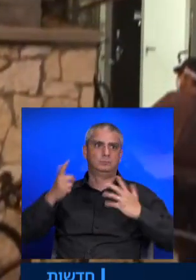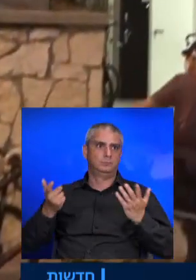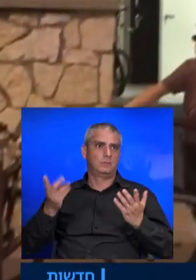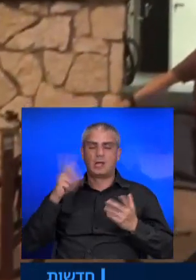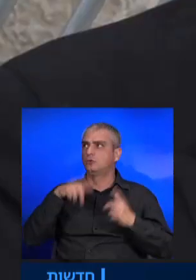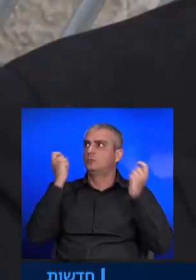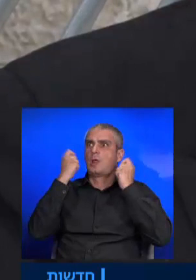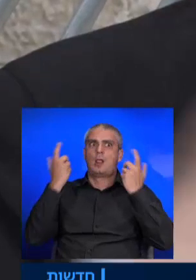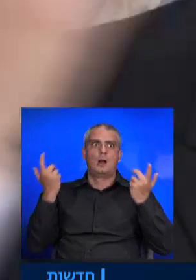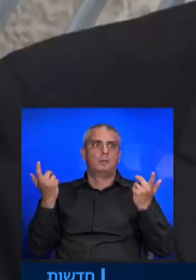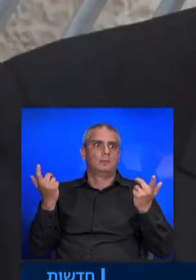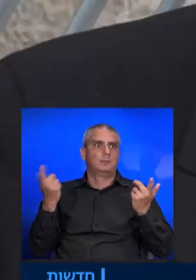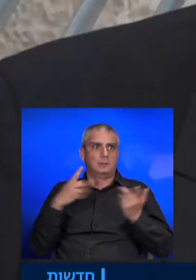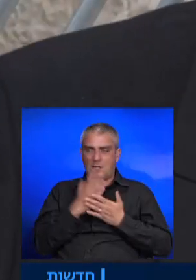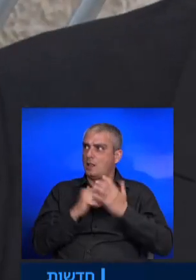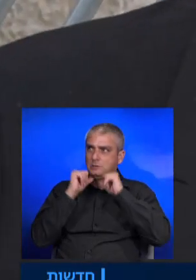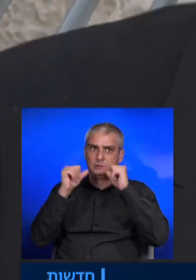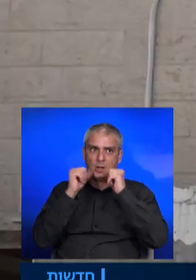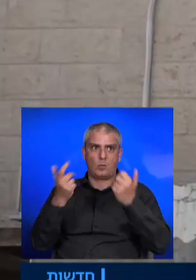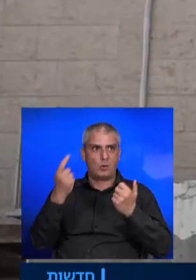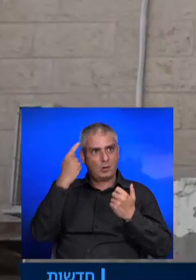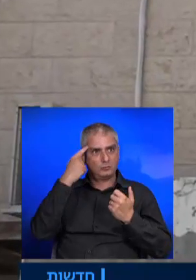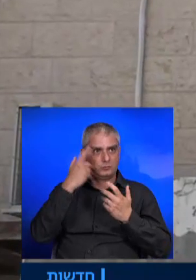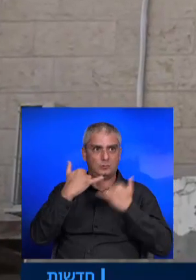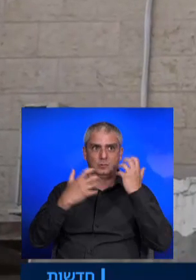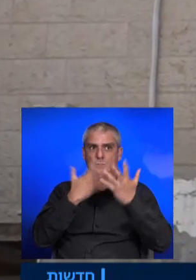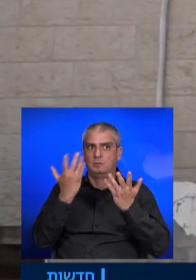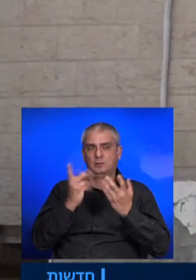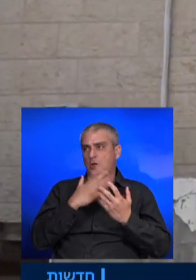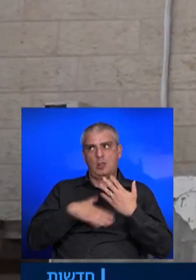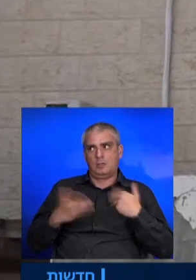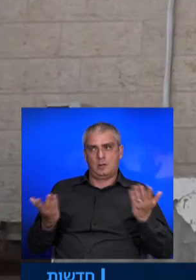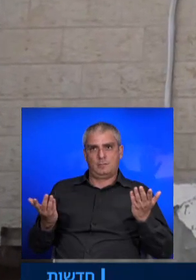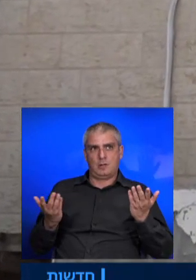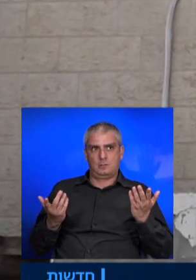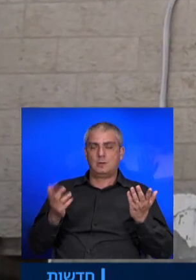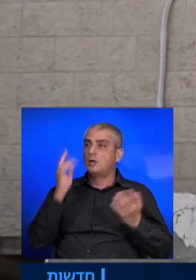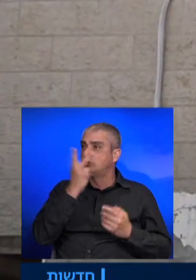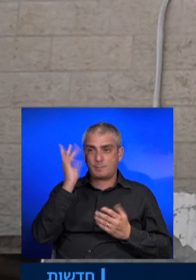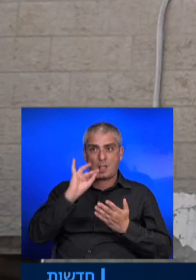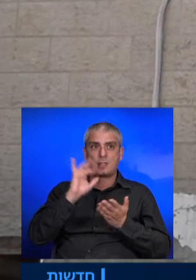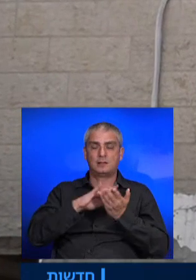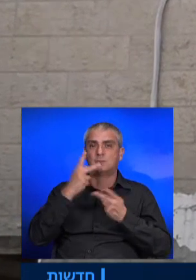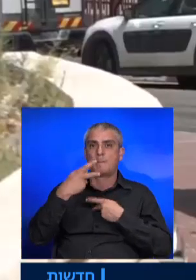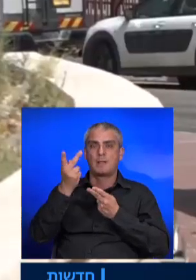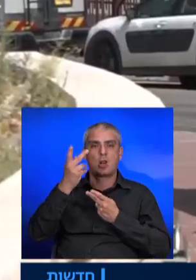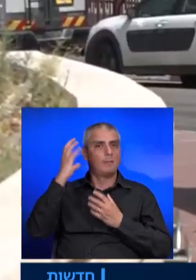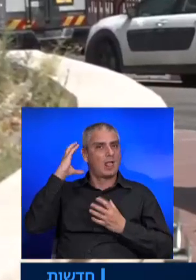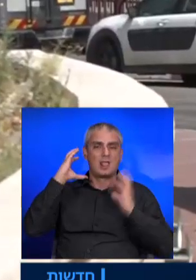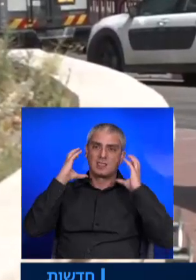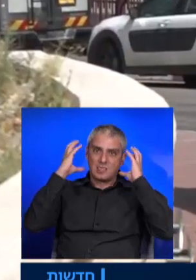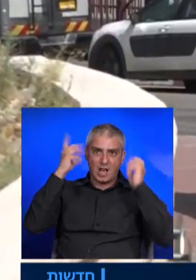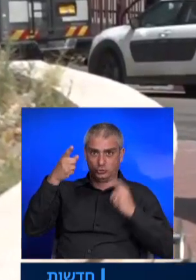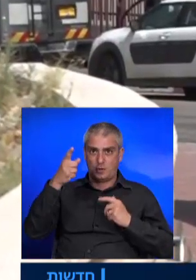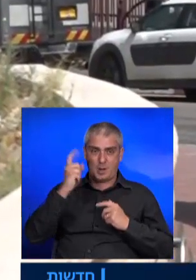וכן, היה חלק שהתחילו לצוק. תחשבו שזה מתפתח לאקשן, זה היה ממש לא נחמד. השניים עדיין מאושפזים בבית החולים תל השומר במצב קשה,